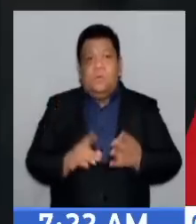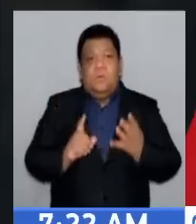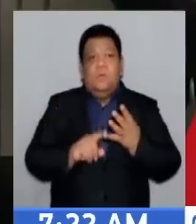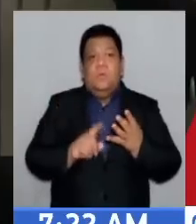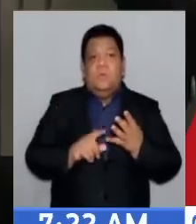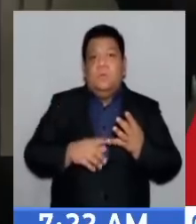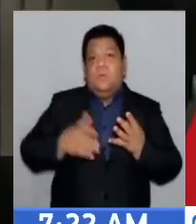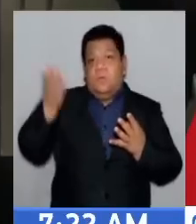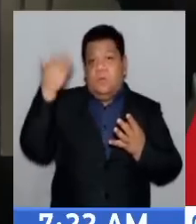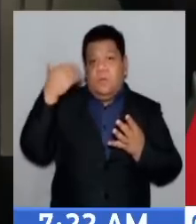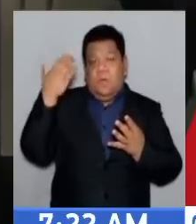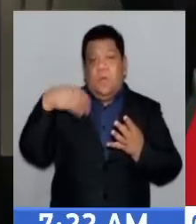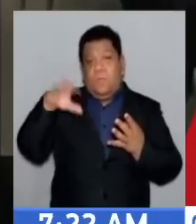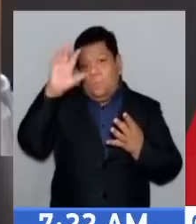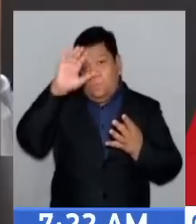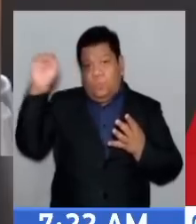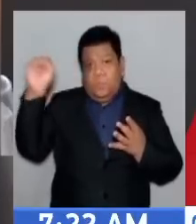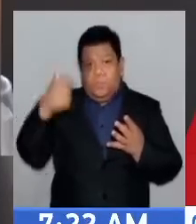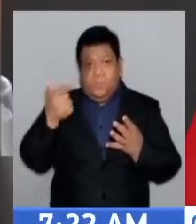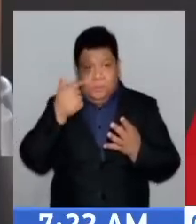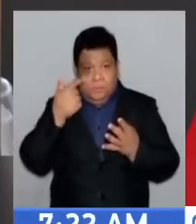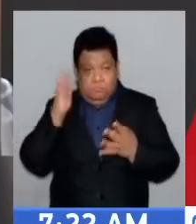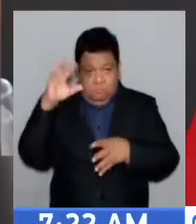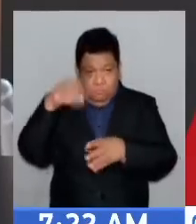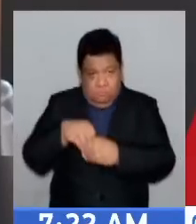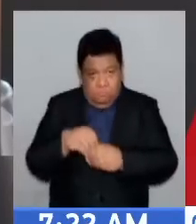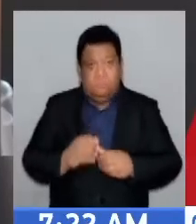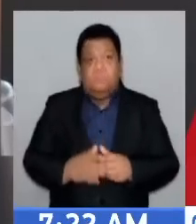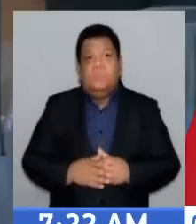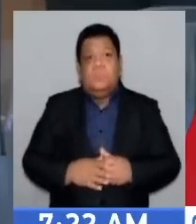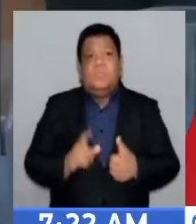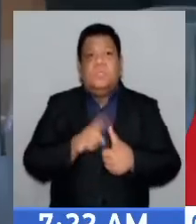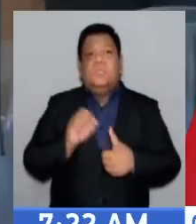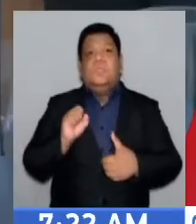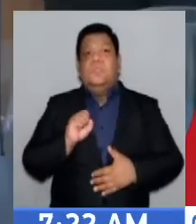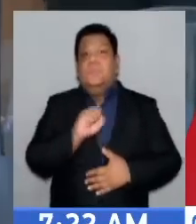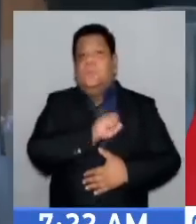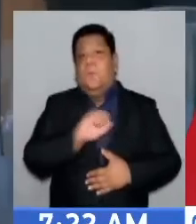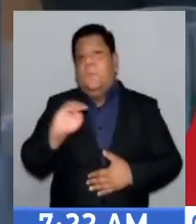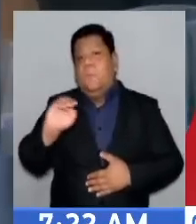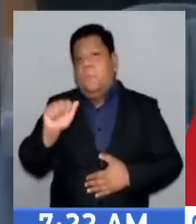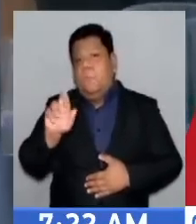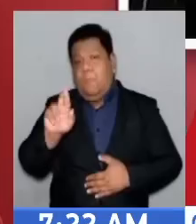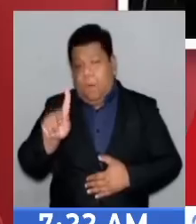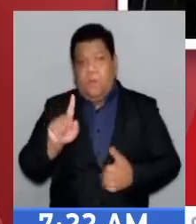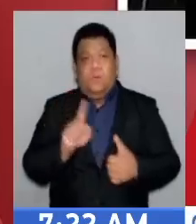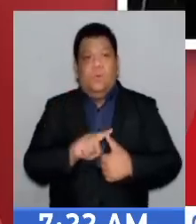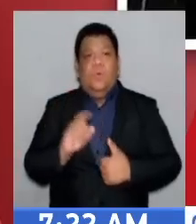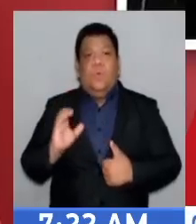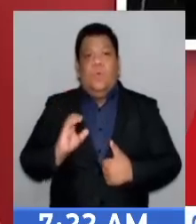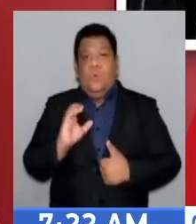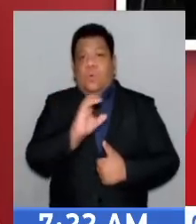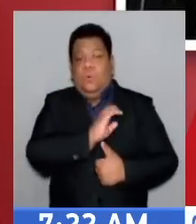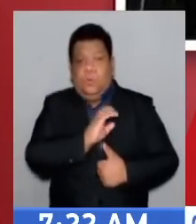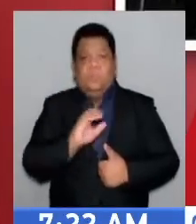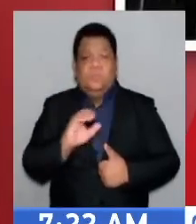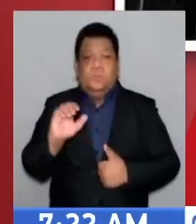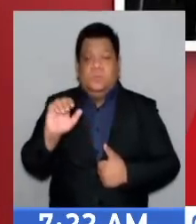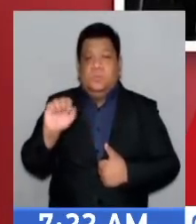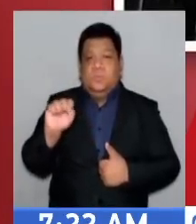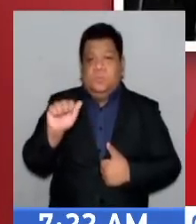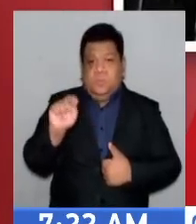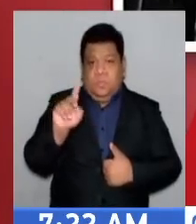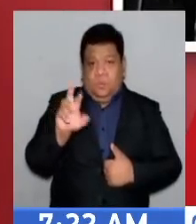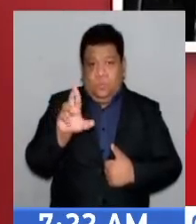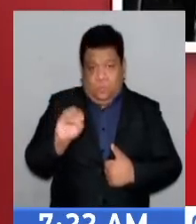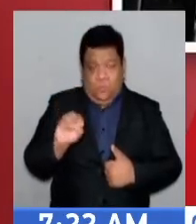Macapagal Arroyo, Senator Mark Villar, Representative Ferdinand Marcos III, at iba pang opisyal. Kasama rin sa Philippine delegation